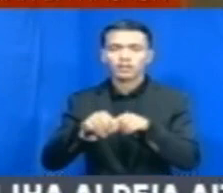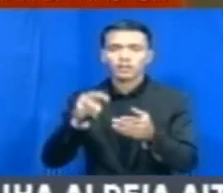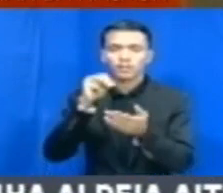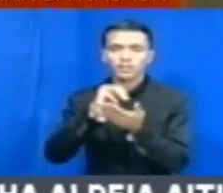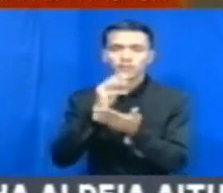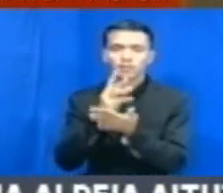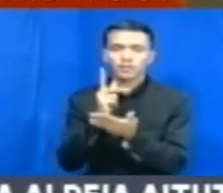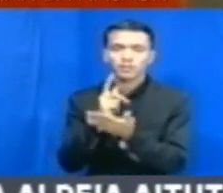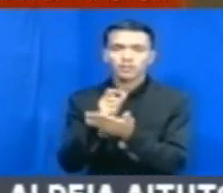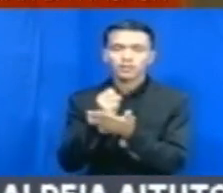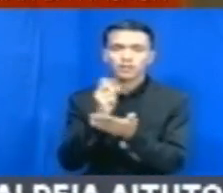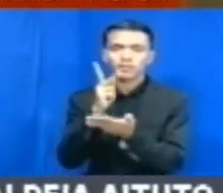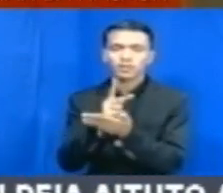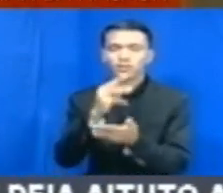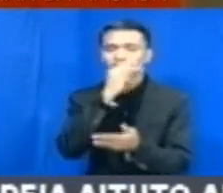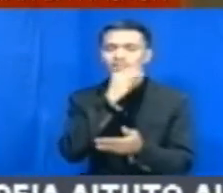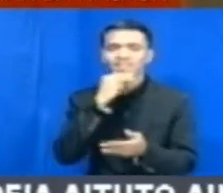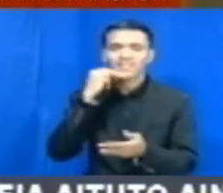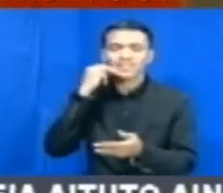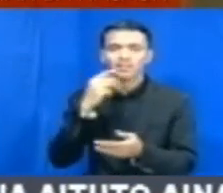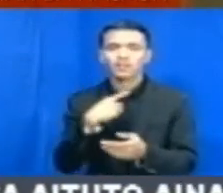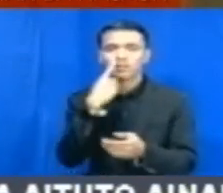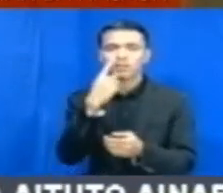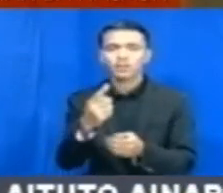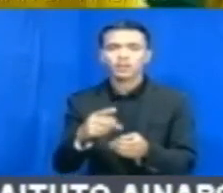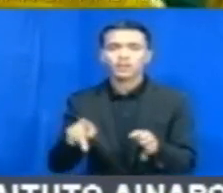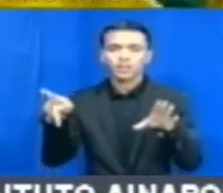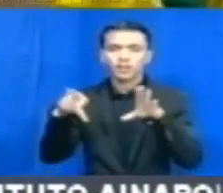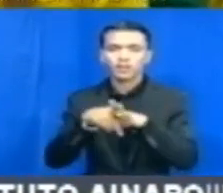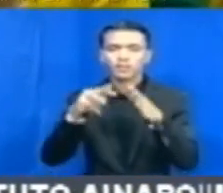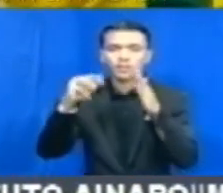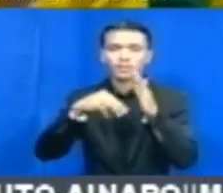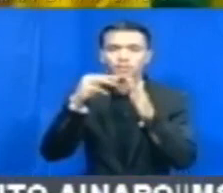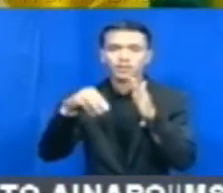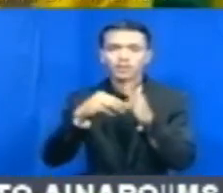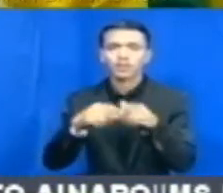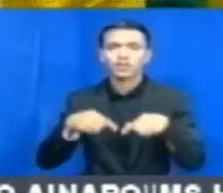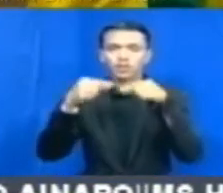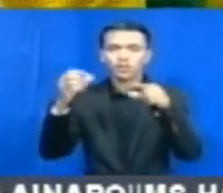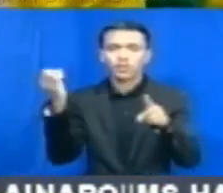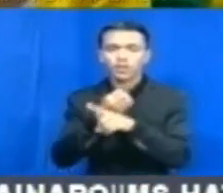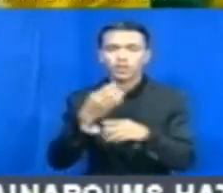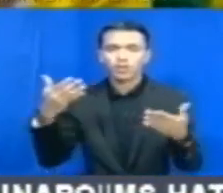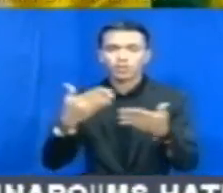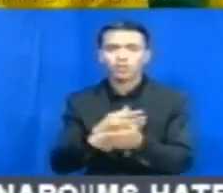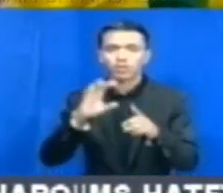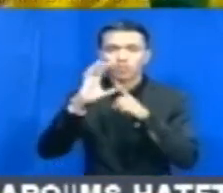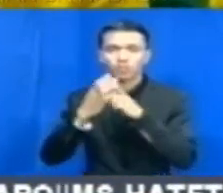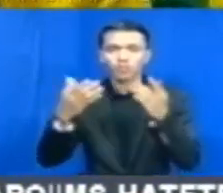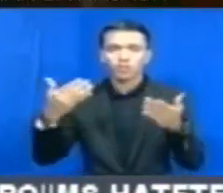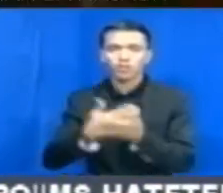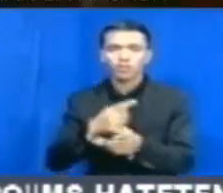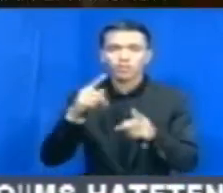Estado de Comunicação Social, Mericio Juvenal Acara informa, presença média selor oportunidade fom, no cultura fom,